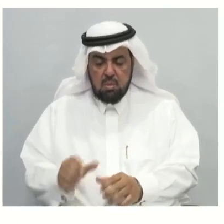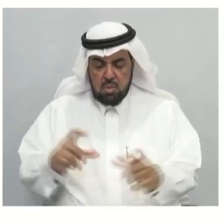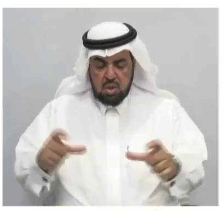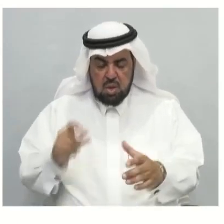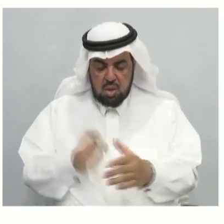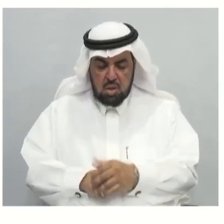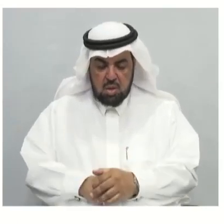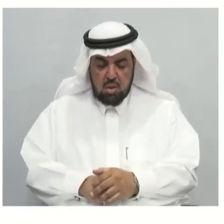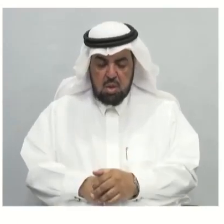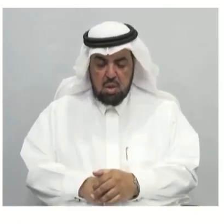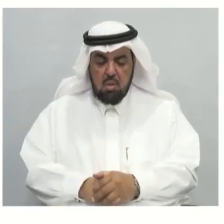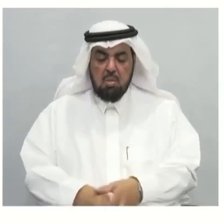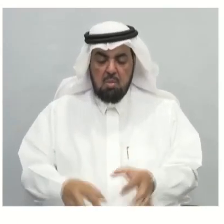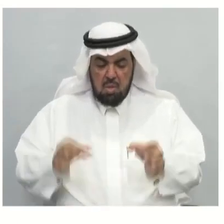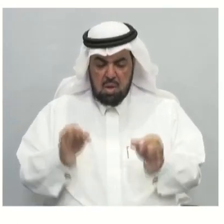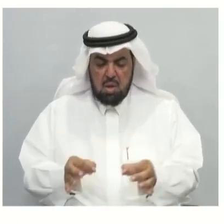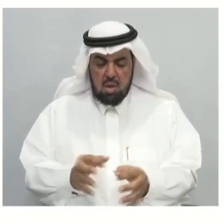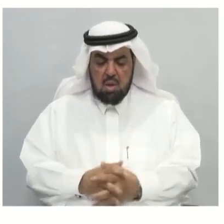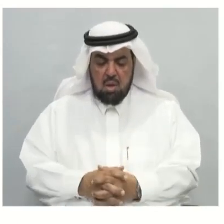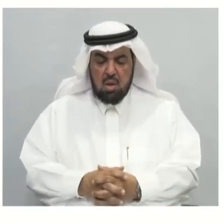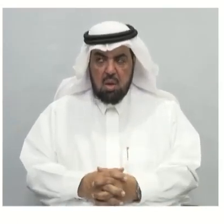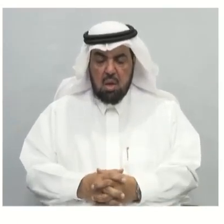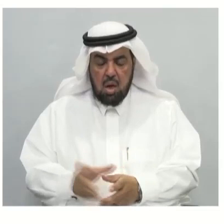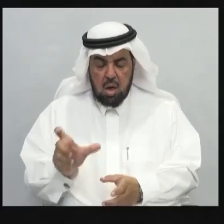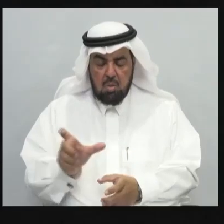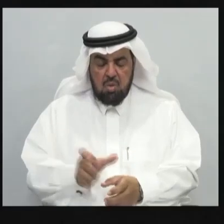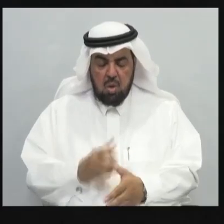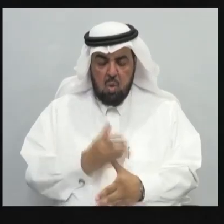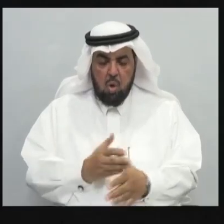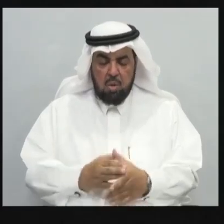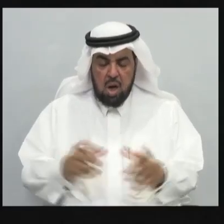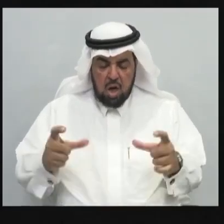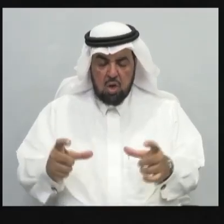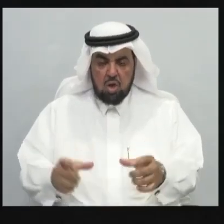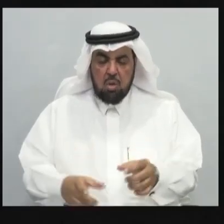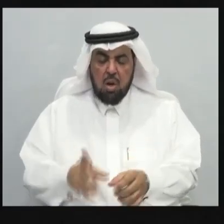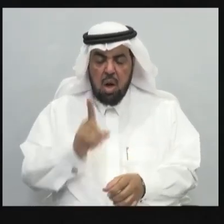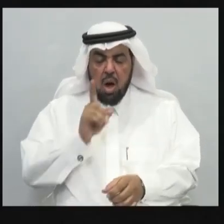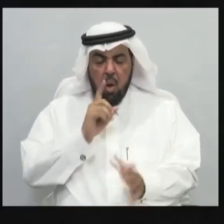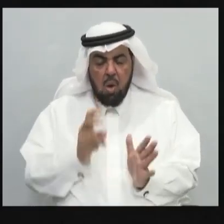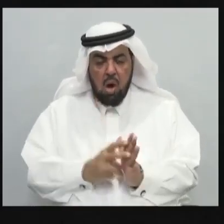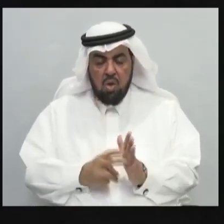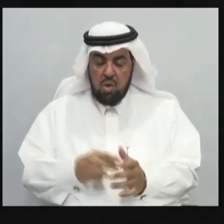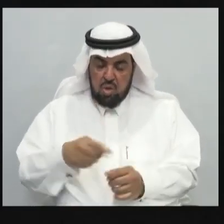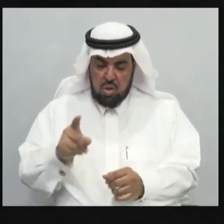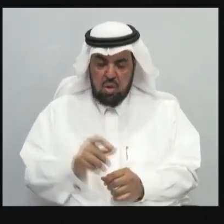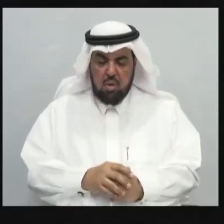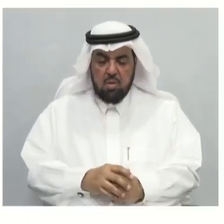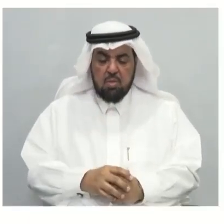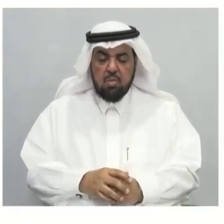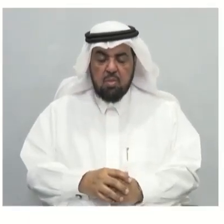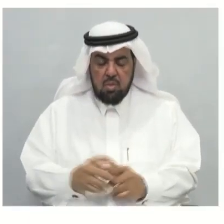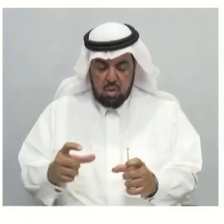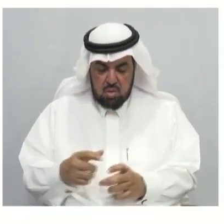الرسميه بالتاكيد على المفردات وبناء الجمله بناء نحويا سليما في